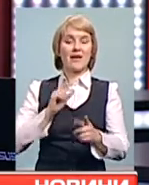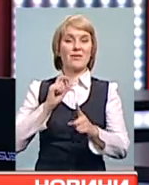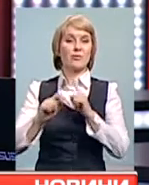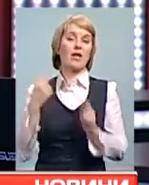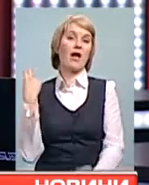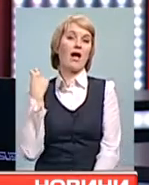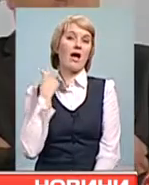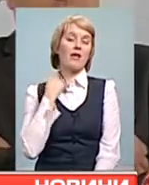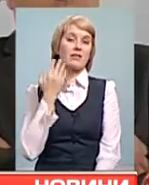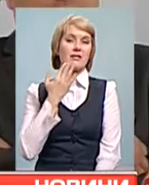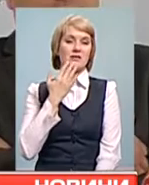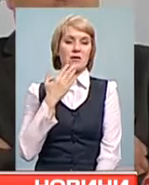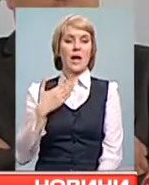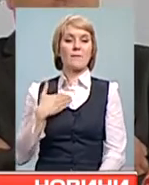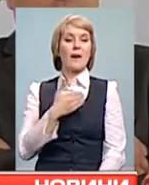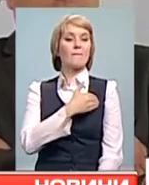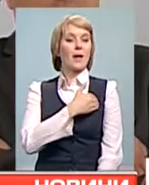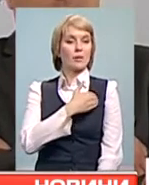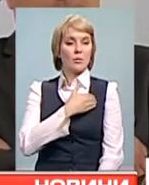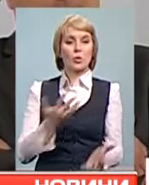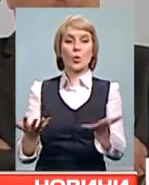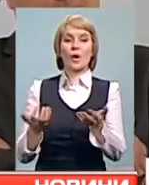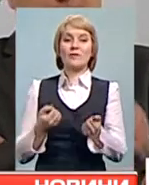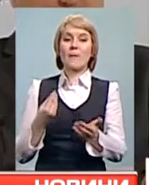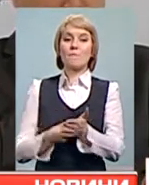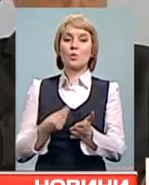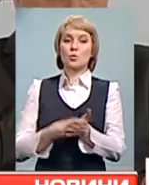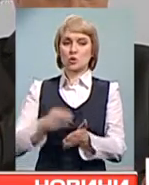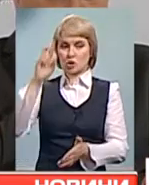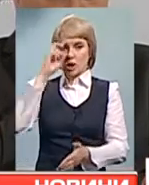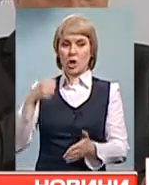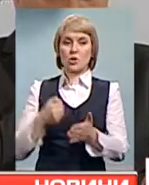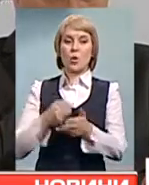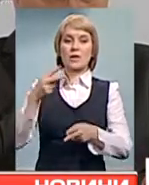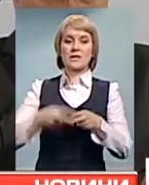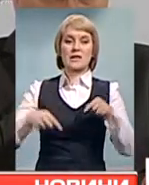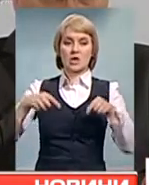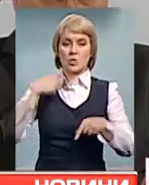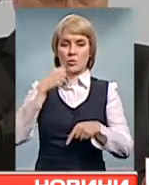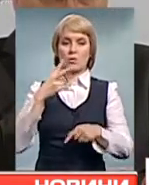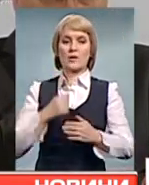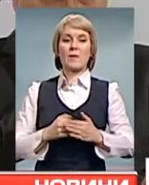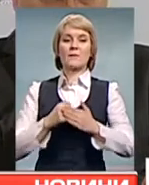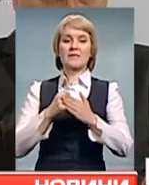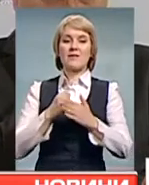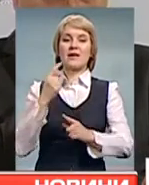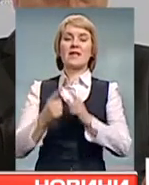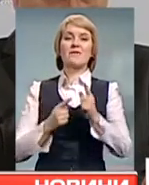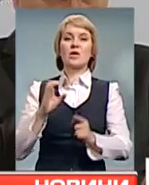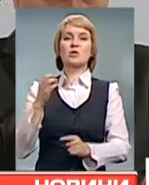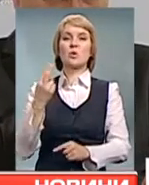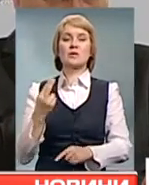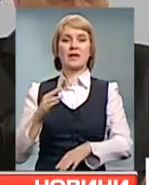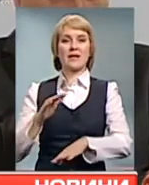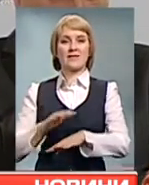англійською. Ми маємо намір ухвалити бюджет до кінця цього року. Отже, ми це робимо на підставі реформ соціальних фондів, реформ